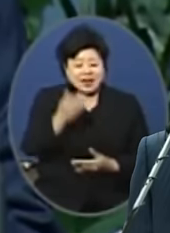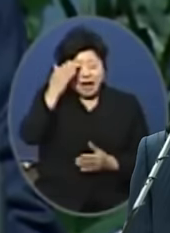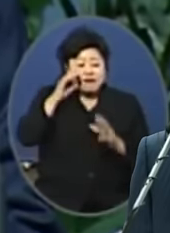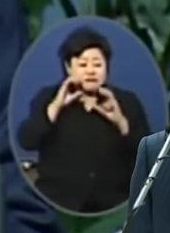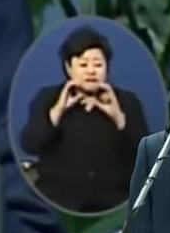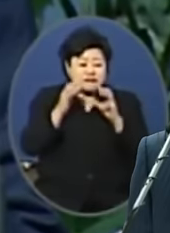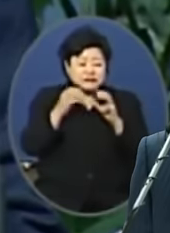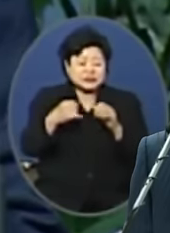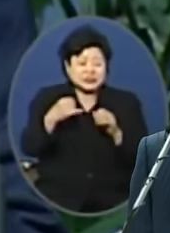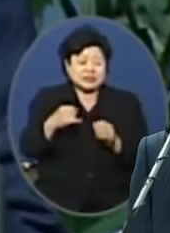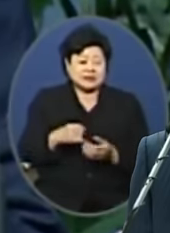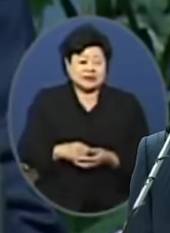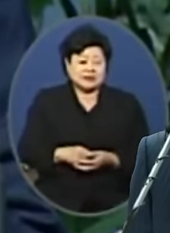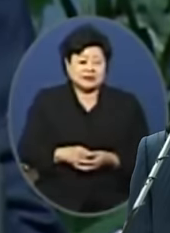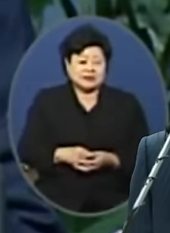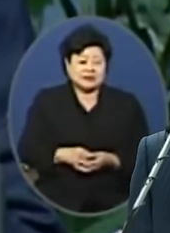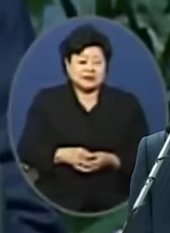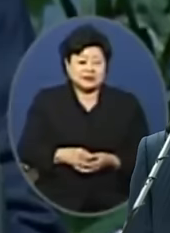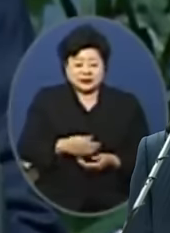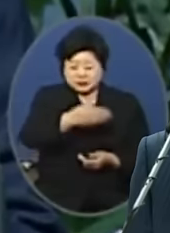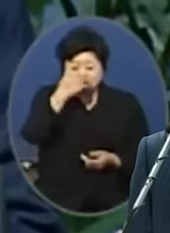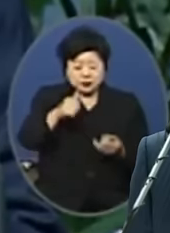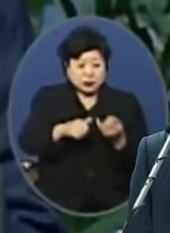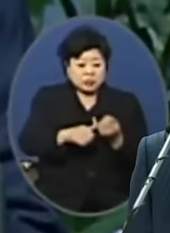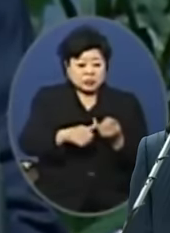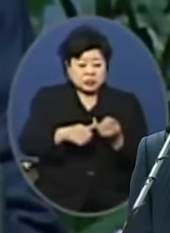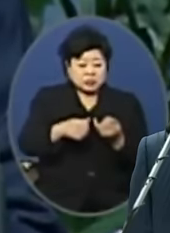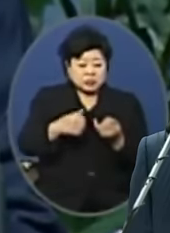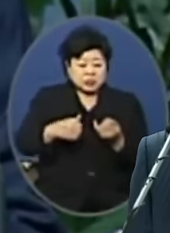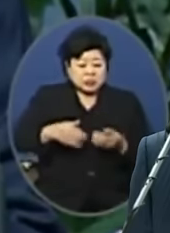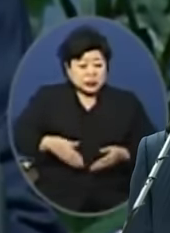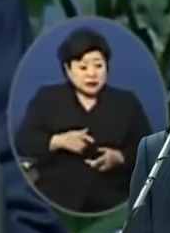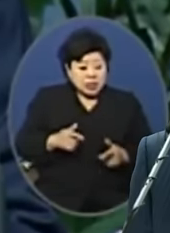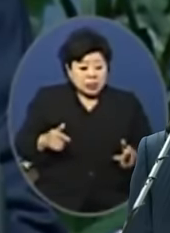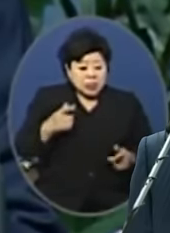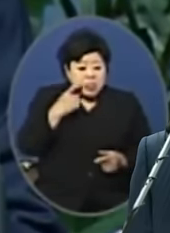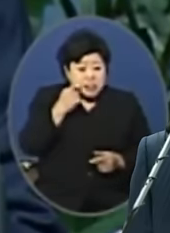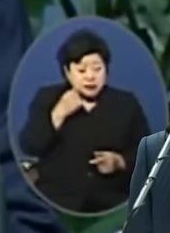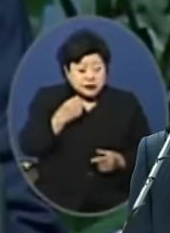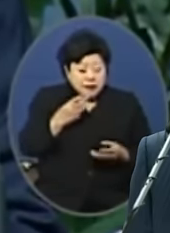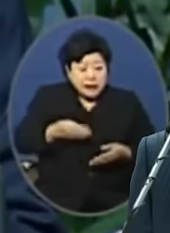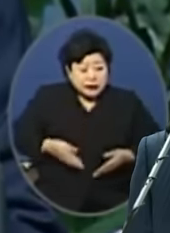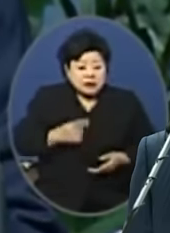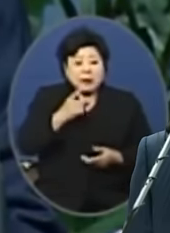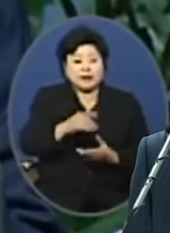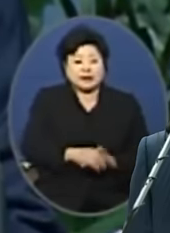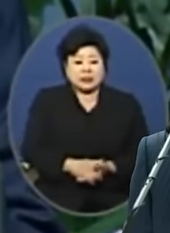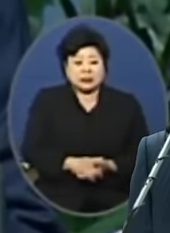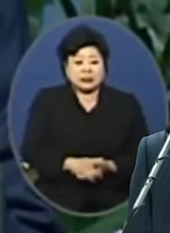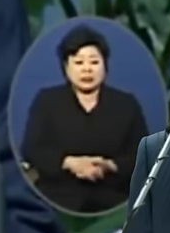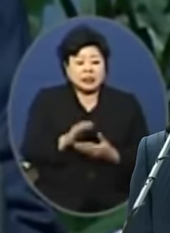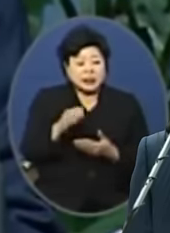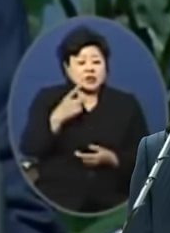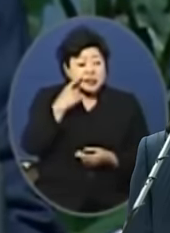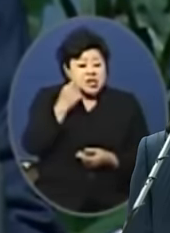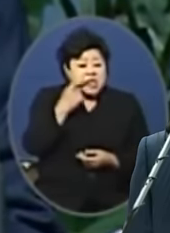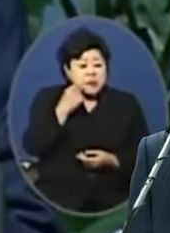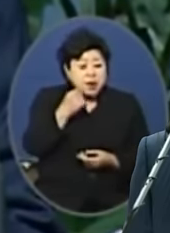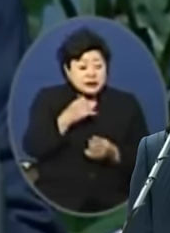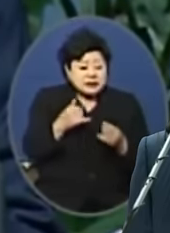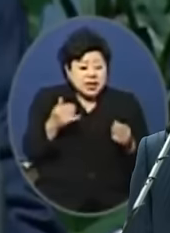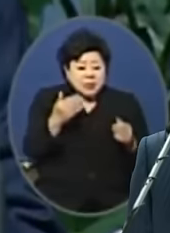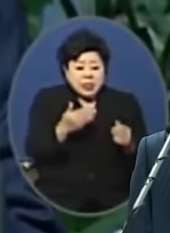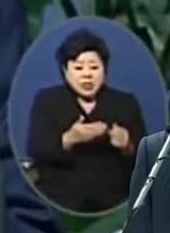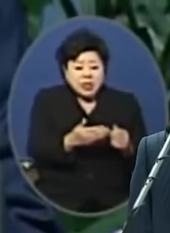한국에는 자녀를 젊은이들이 결혼해서 안 낳으려고 그래요. 일본에는 이제 자녀들을 많이 낳는다고 합니다. 나중에는 일본